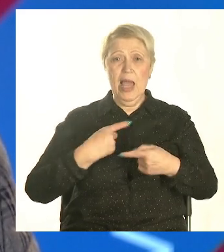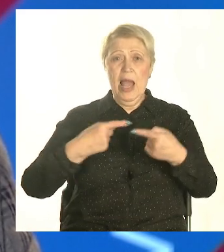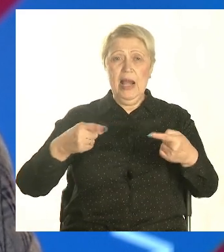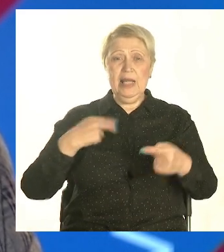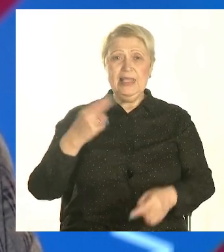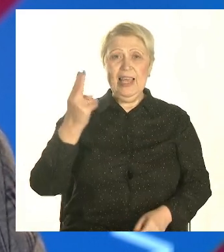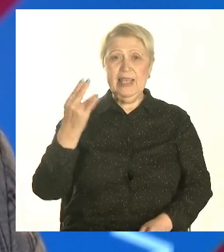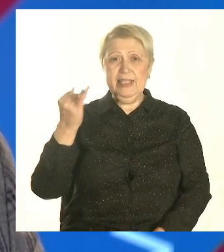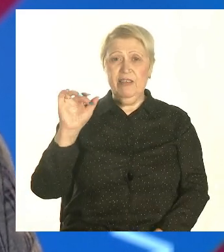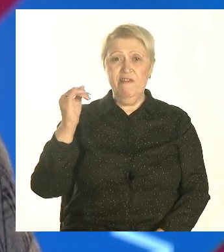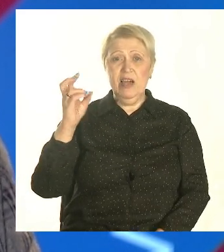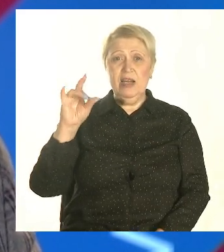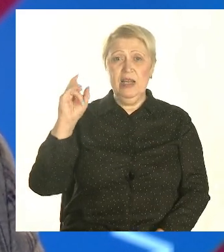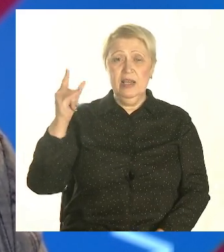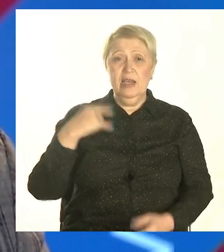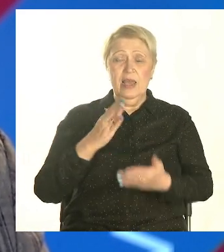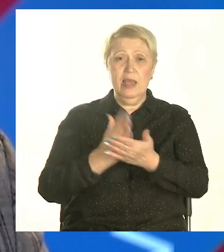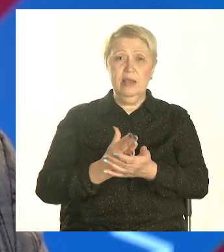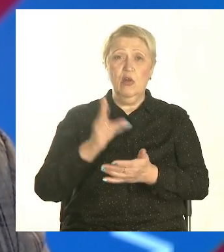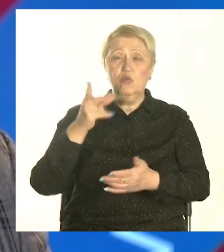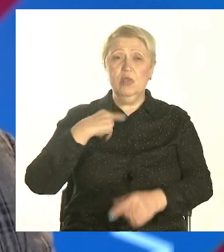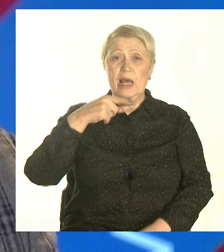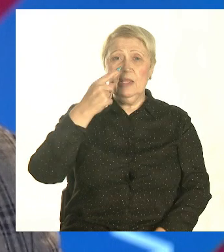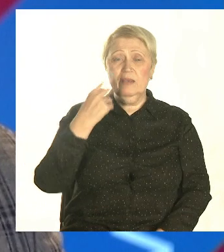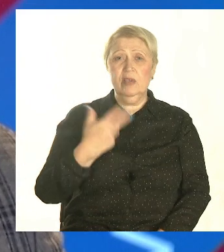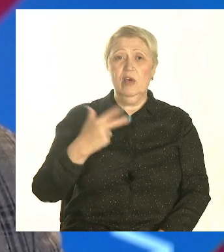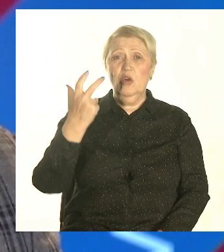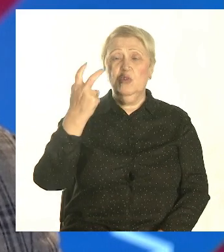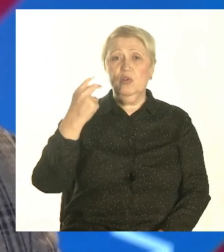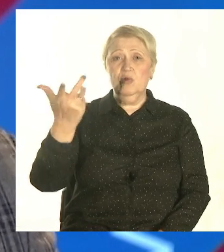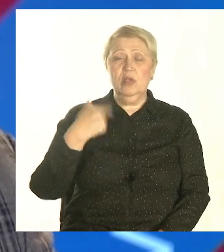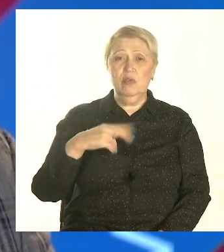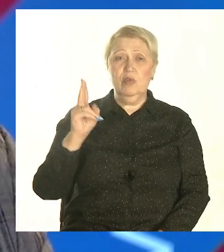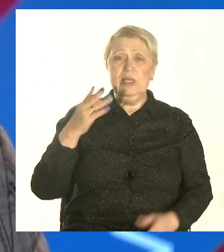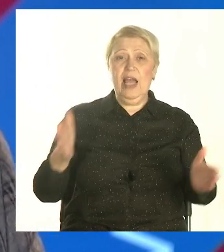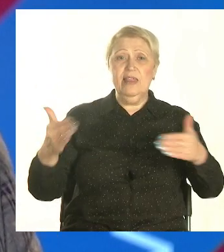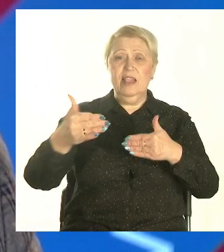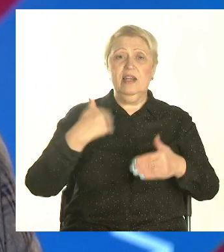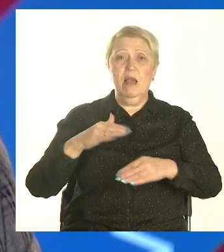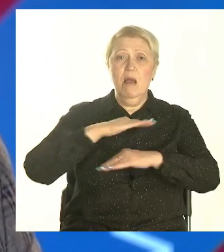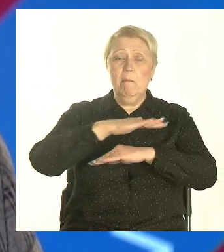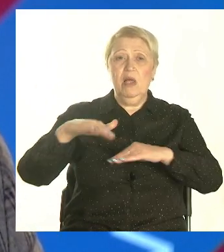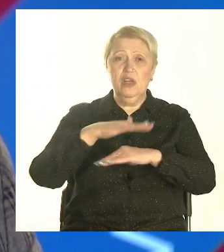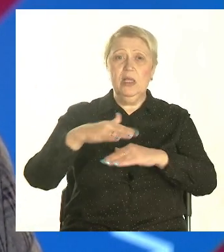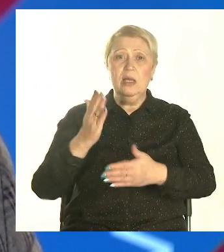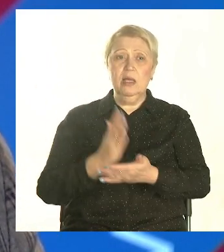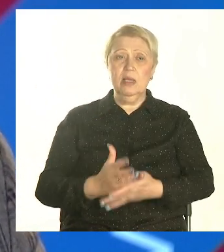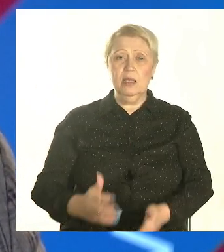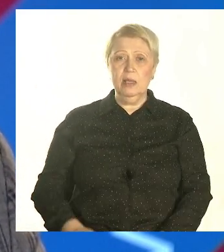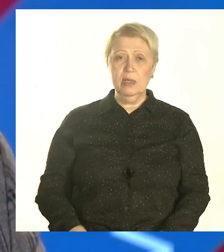цифры существуют. Кто-то называет порядка 300 контейнерных площадок по городу, да. Понятно, что